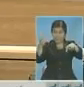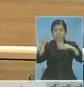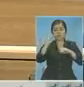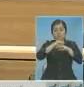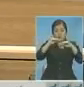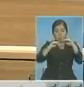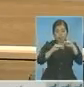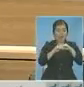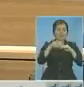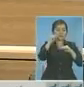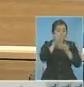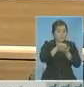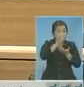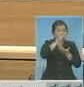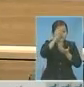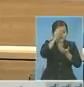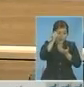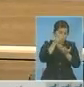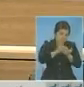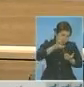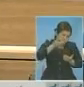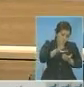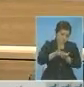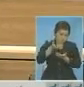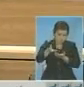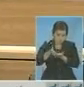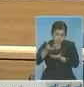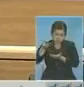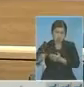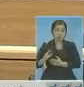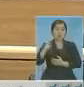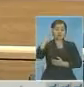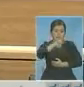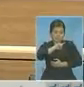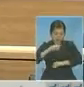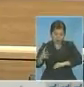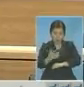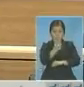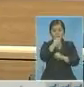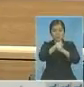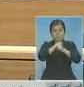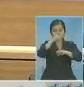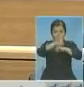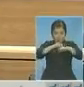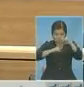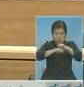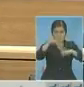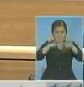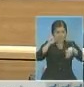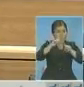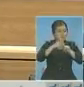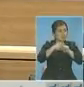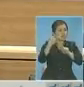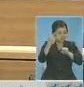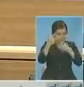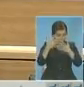โดยมีบริษัทที่ผู้รับจ้างก็คือบริษัท SP กรุ๊ปทั้ง3โรงเมื่อผู้รับจ้างได้ดำเนินการก่อสร้างไปประมาณ3เดือนขณะ